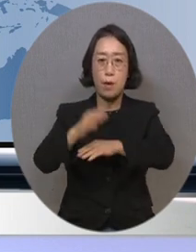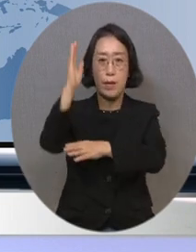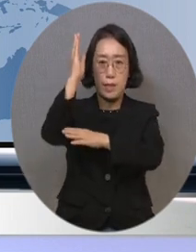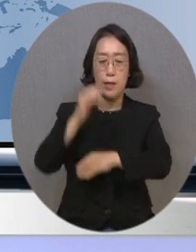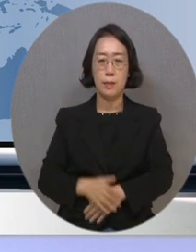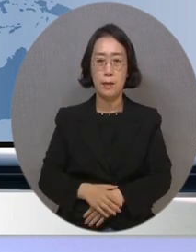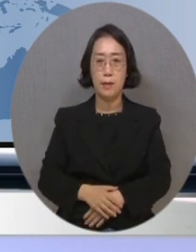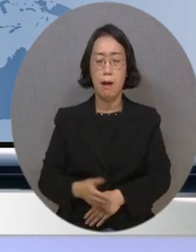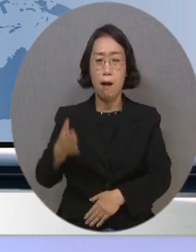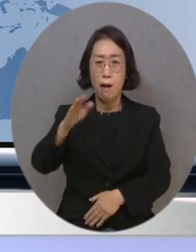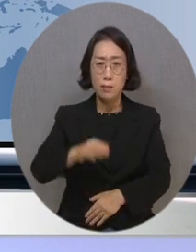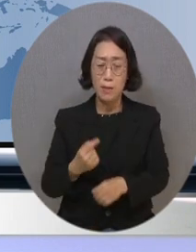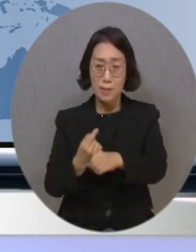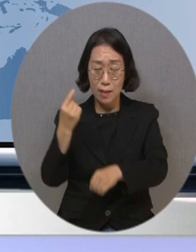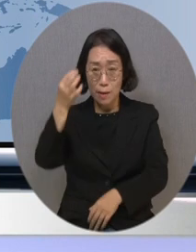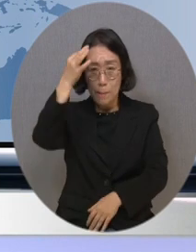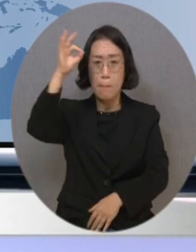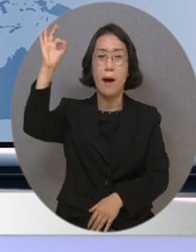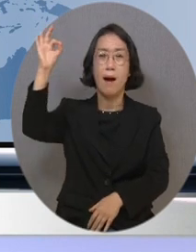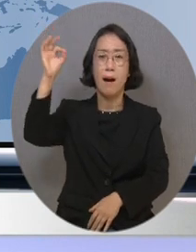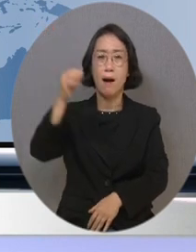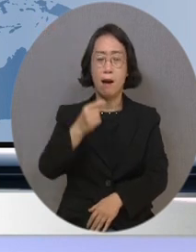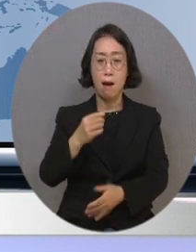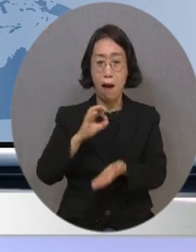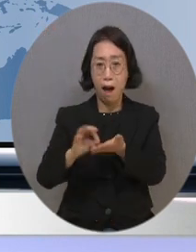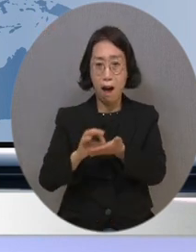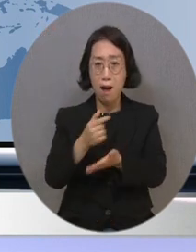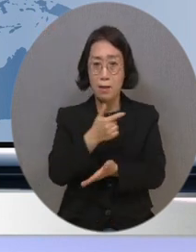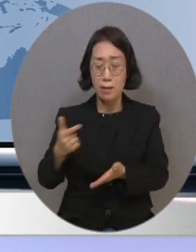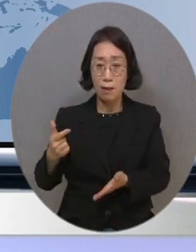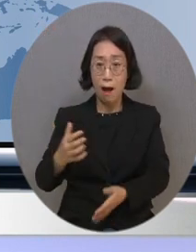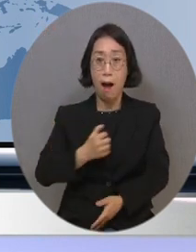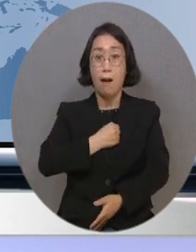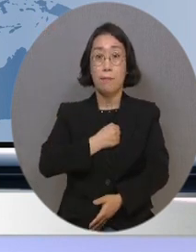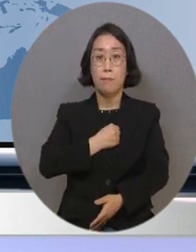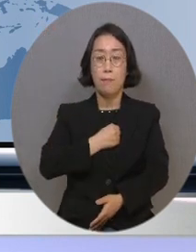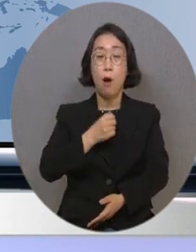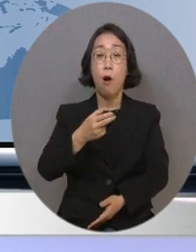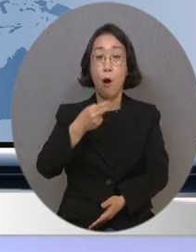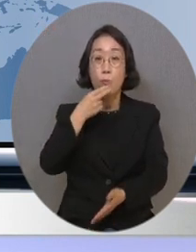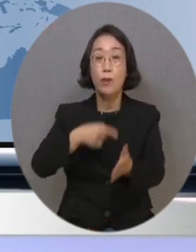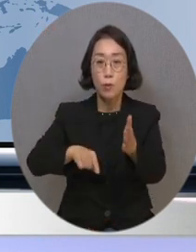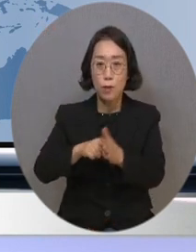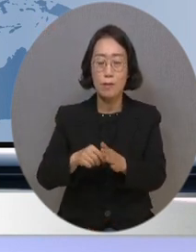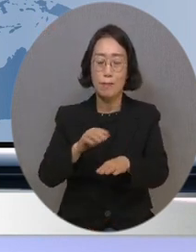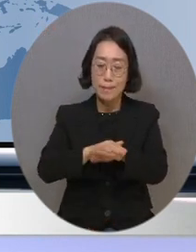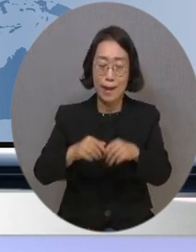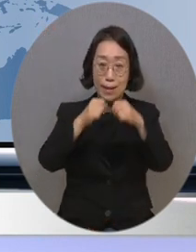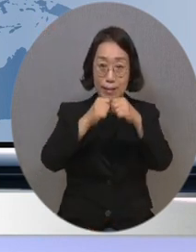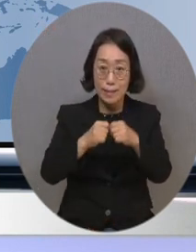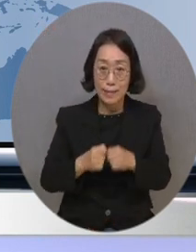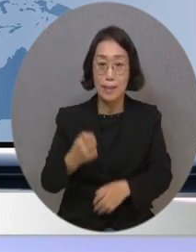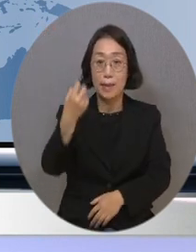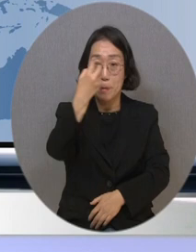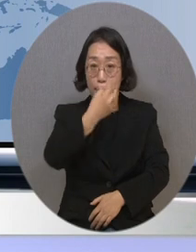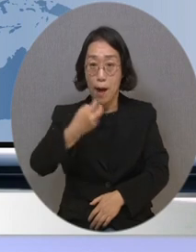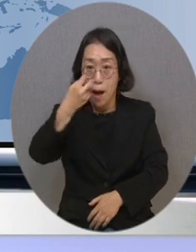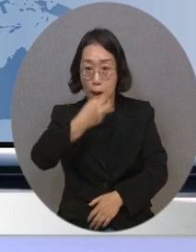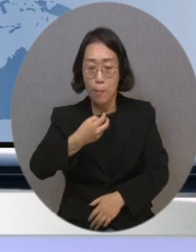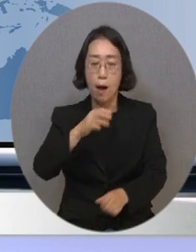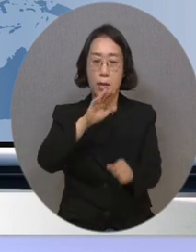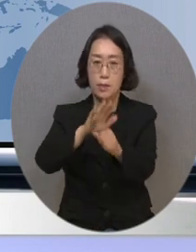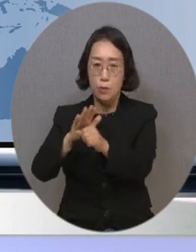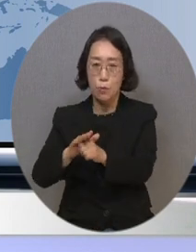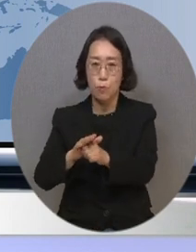밝혔습니다 하지만 지난해 벌어졌던 난방비 대란을 맡기 위해선 보다 극 사각지대 발굴과 촘촘한